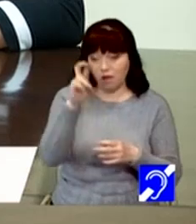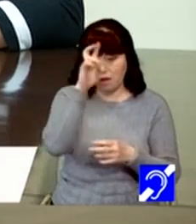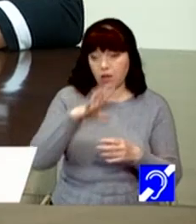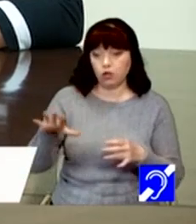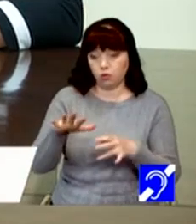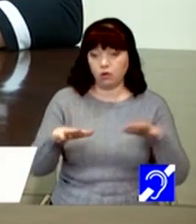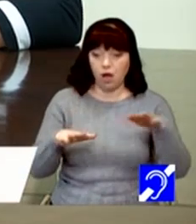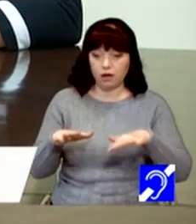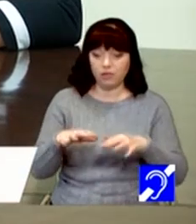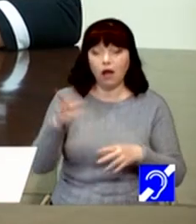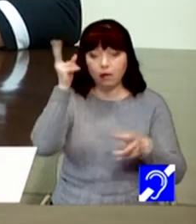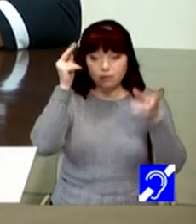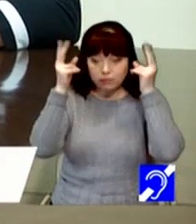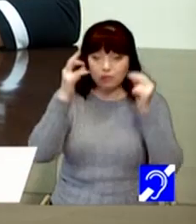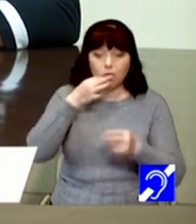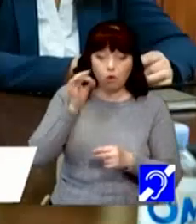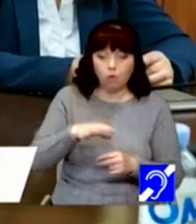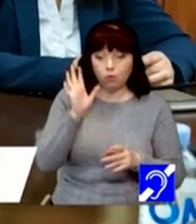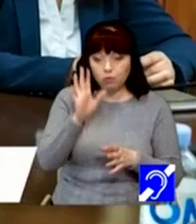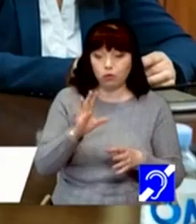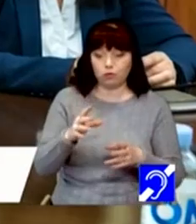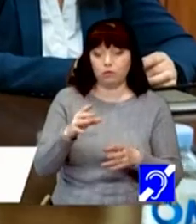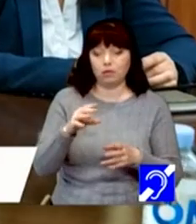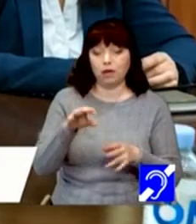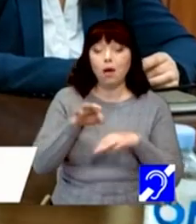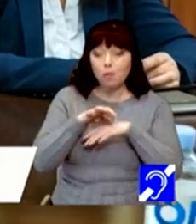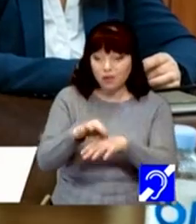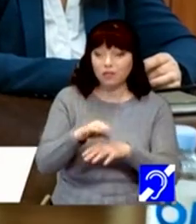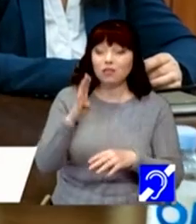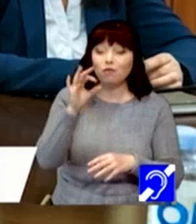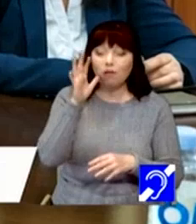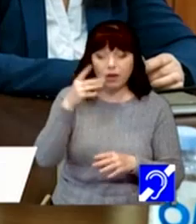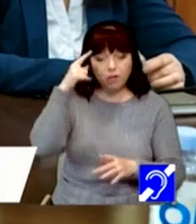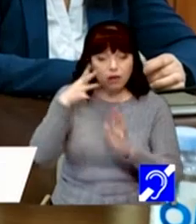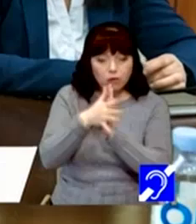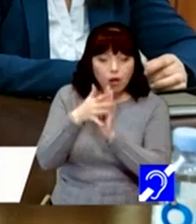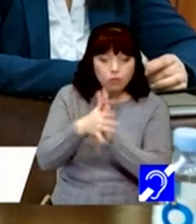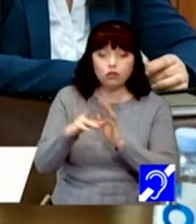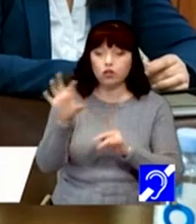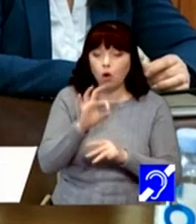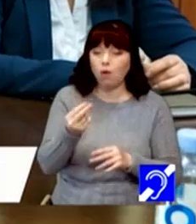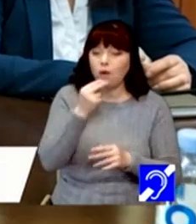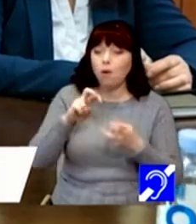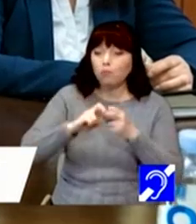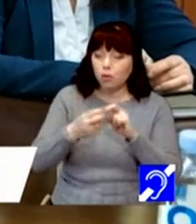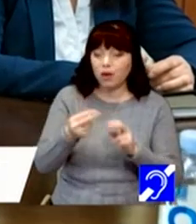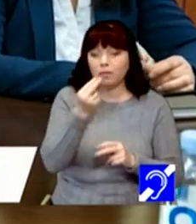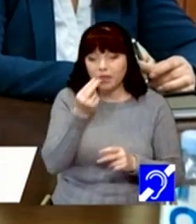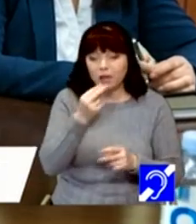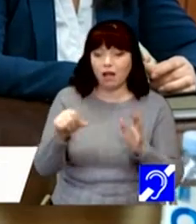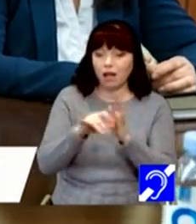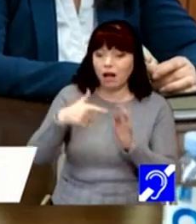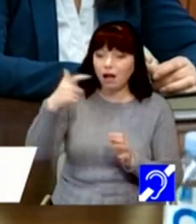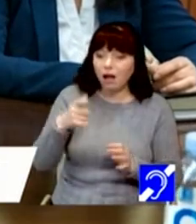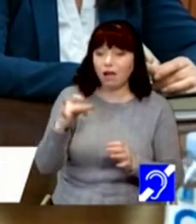schimbul de bune practici va fi realizat în cadrul studiilor de piață a produselor energetice alimentare dar și cele